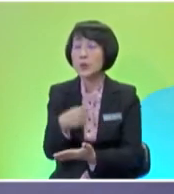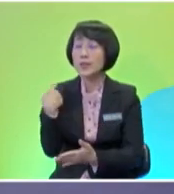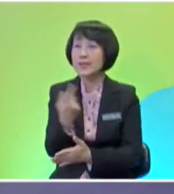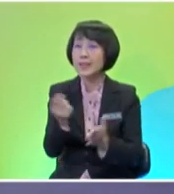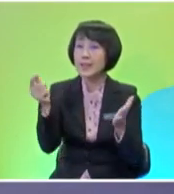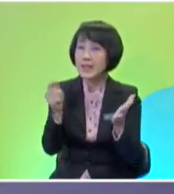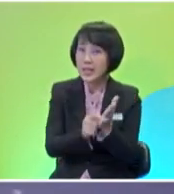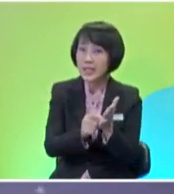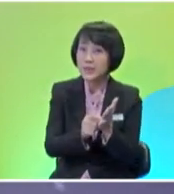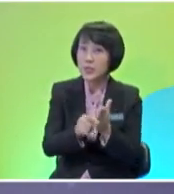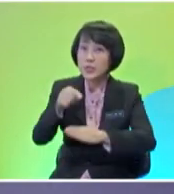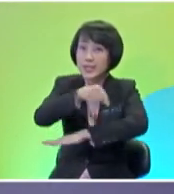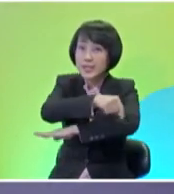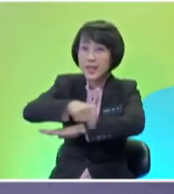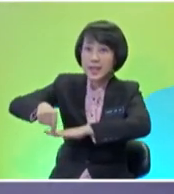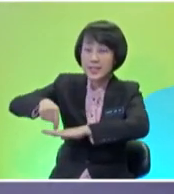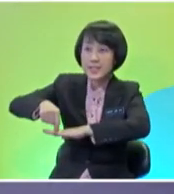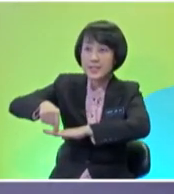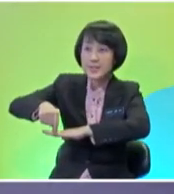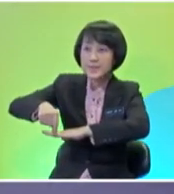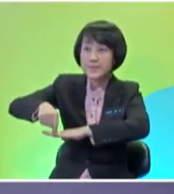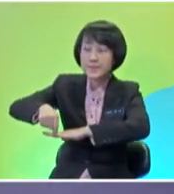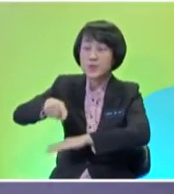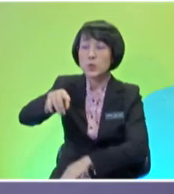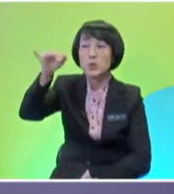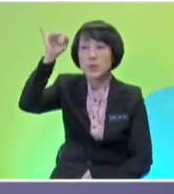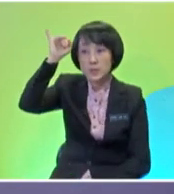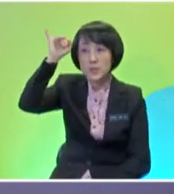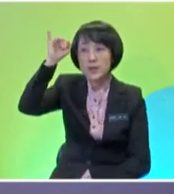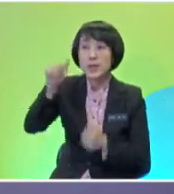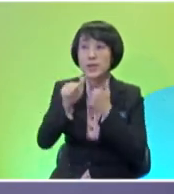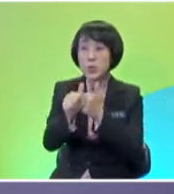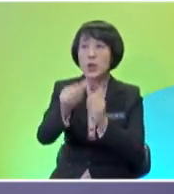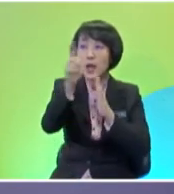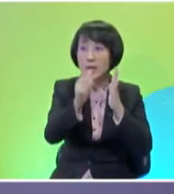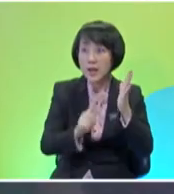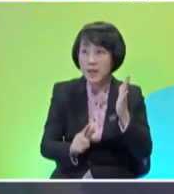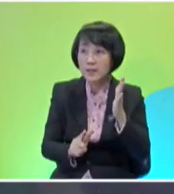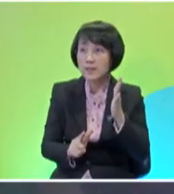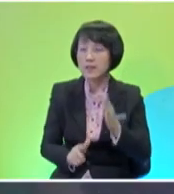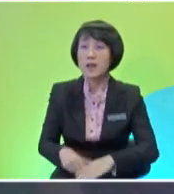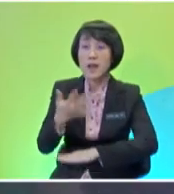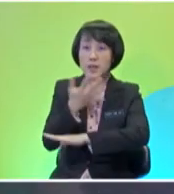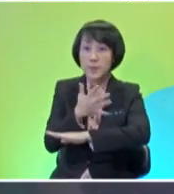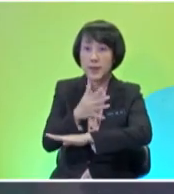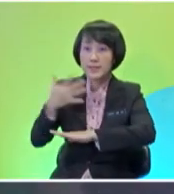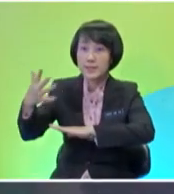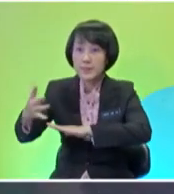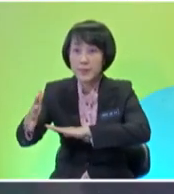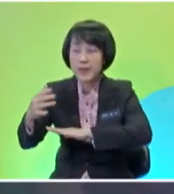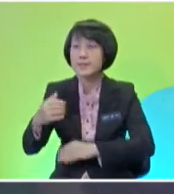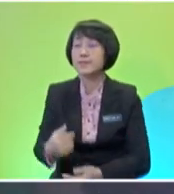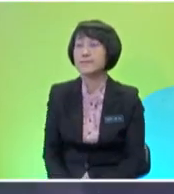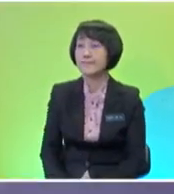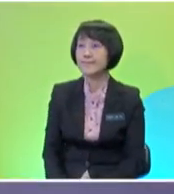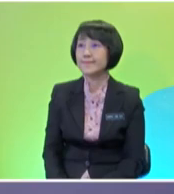maknanya kita gariskanlah. Baik, macam Irfan sekarang ni, Irfan 15-15. Ya, Irfan akan ikut pada lakaran Irfan. Baik. Boleh Irfan mula kan, cikgu? Boleh. Okay. Kita buat